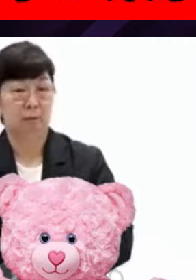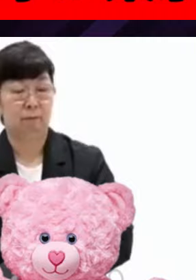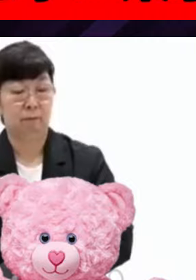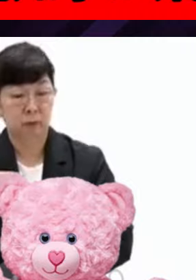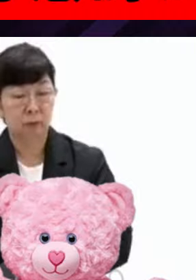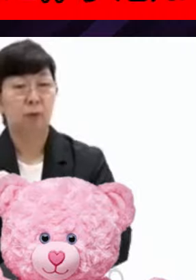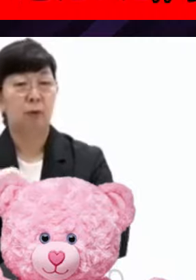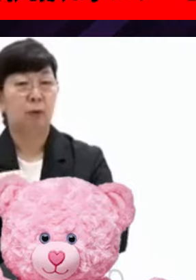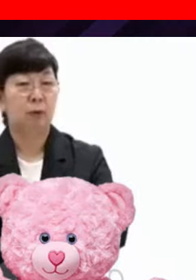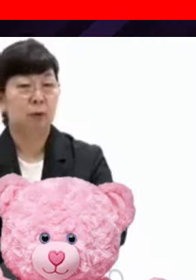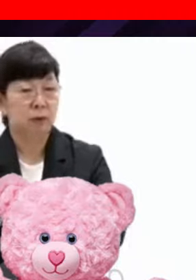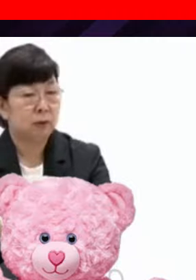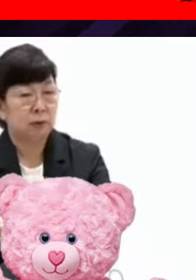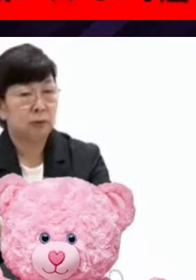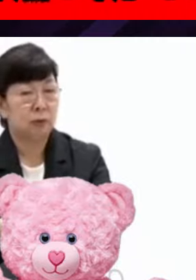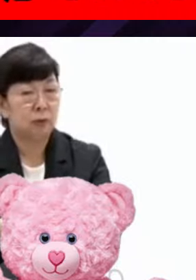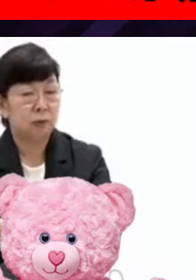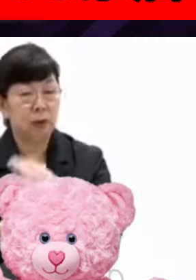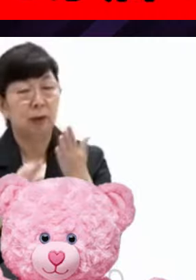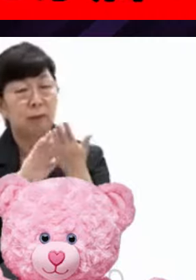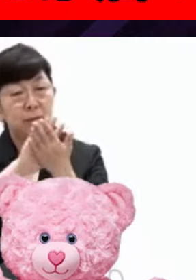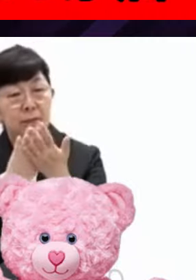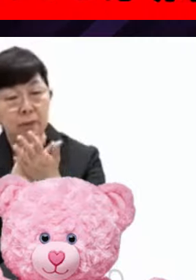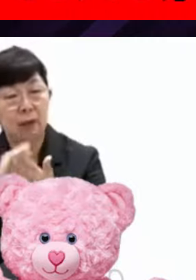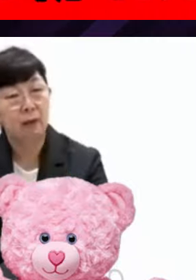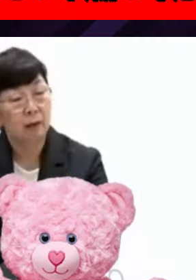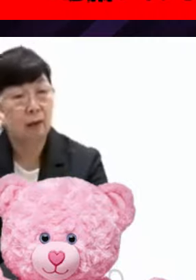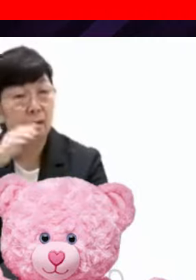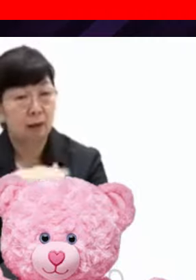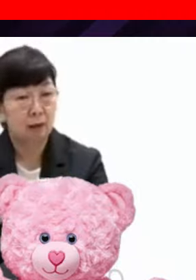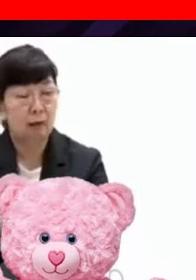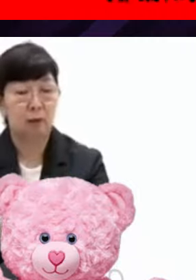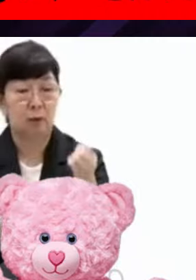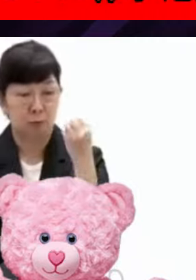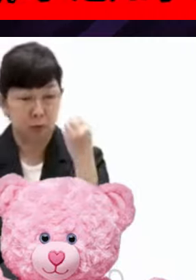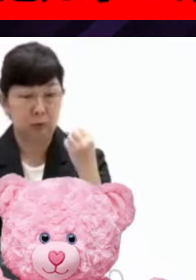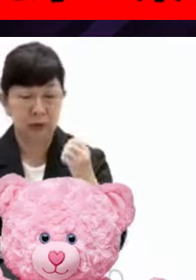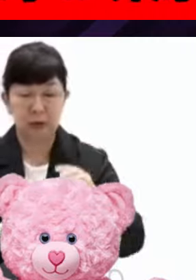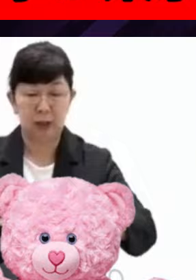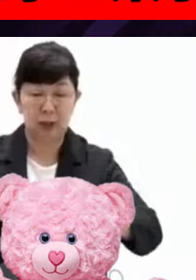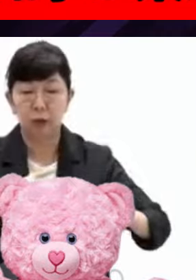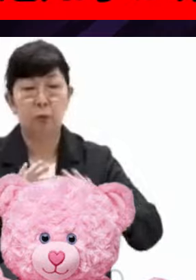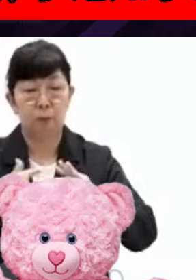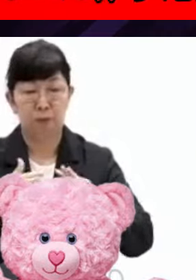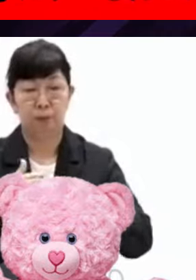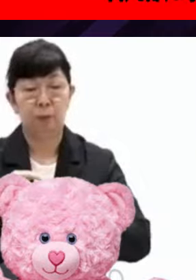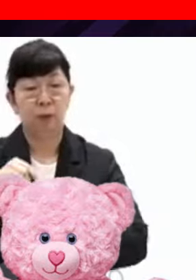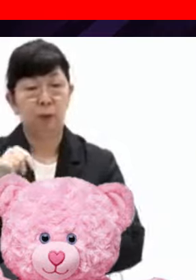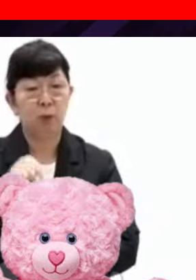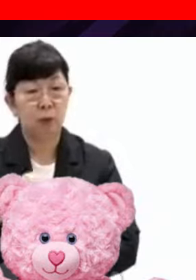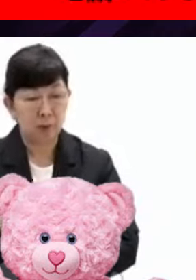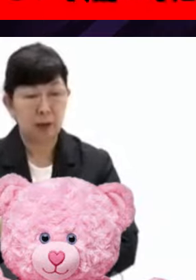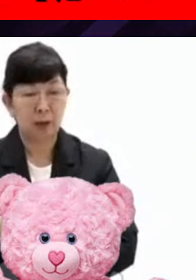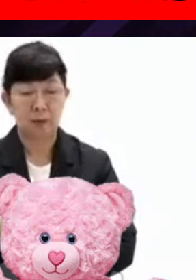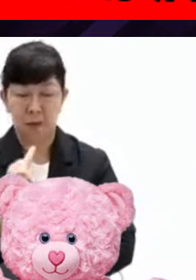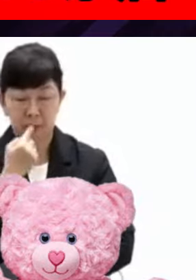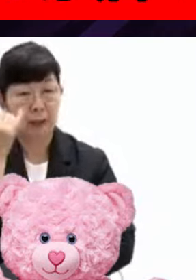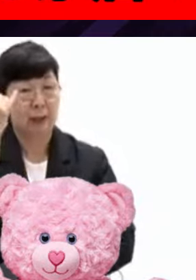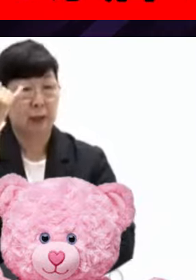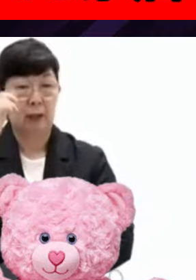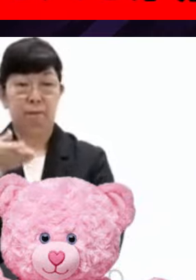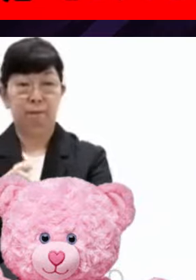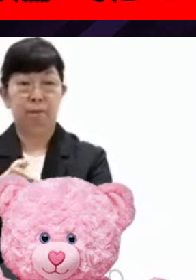が不明確な考え方に基づいた議論だということで、この点については述べさせていただ